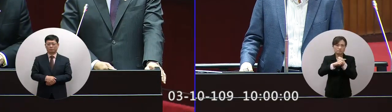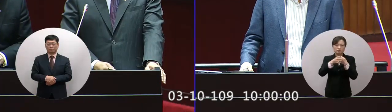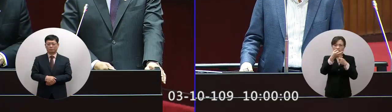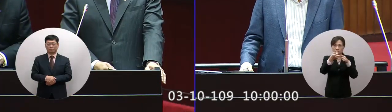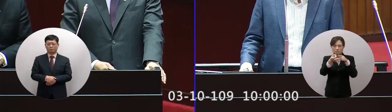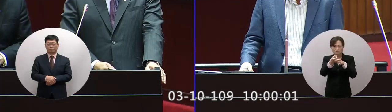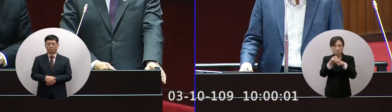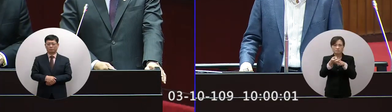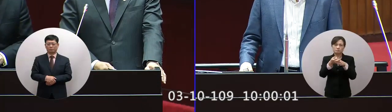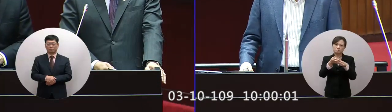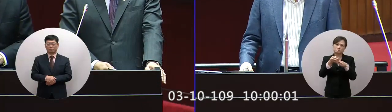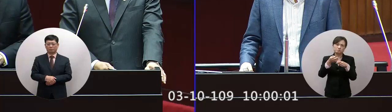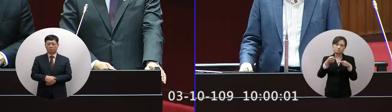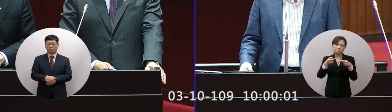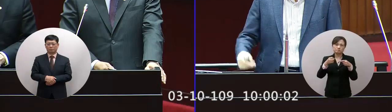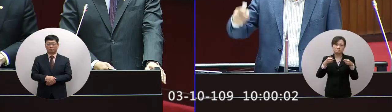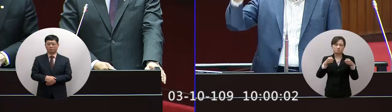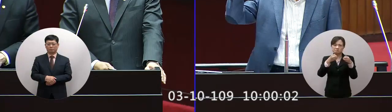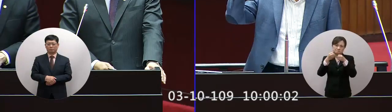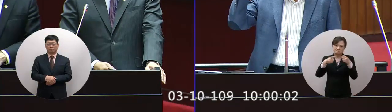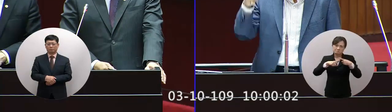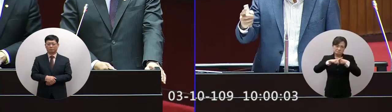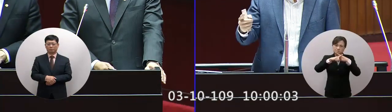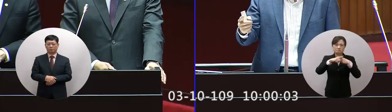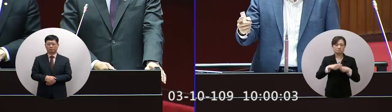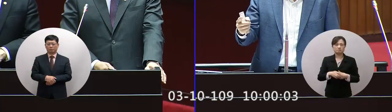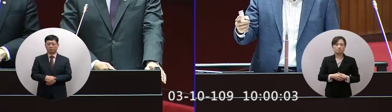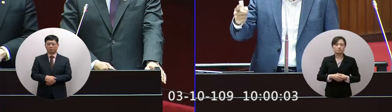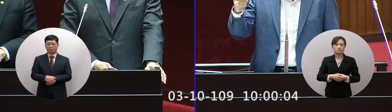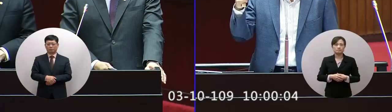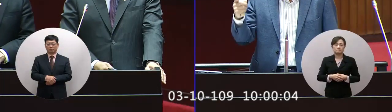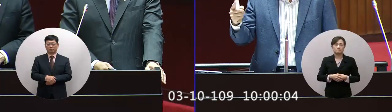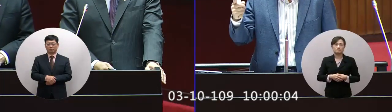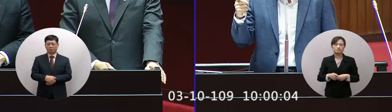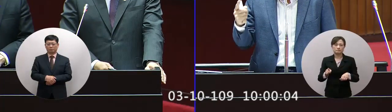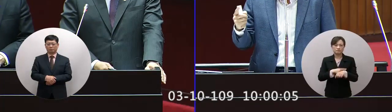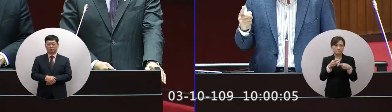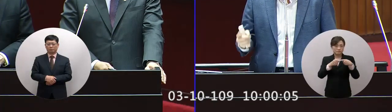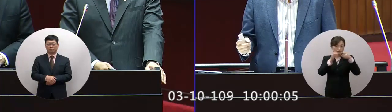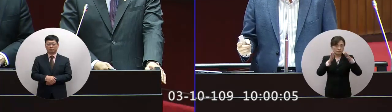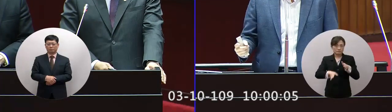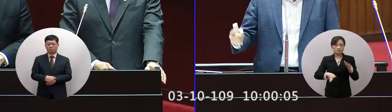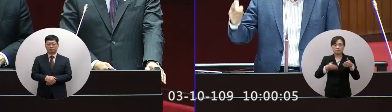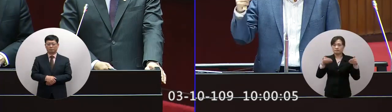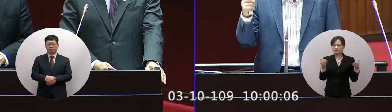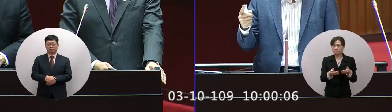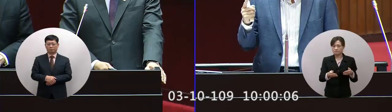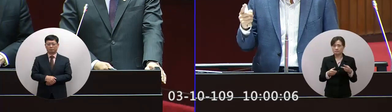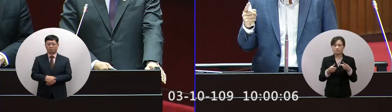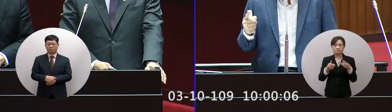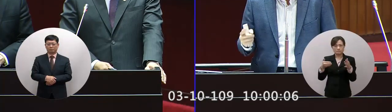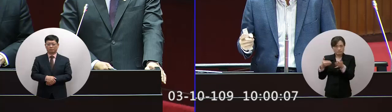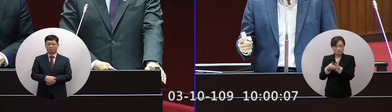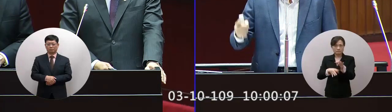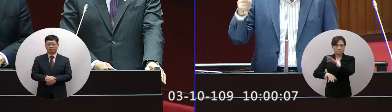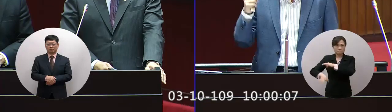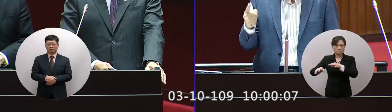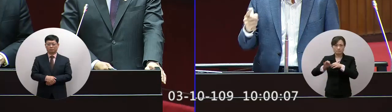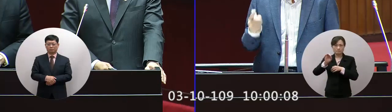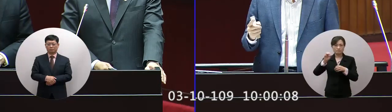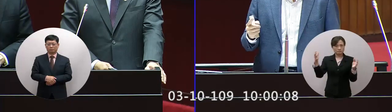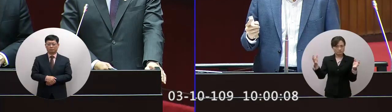些争议，所以整个从第一期工程到营运的2.9亿，总共